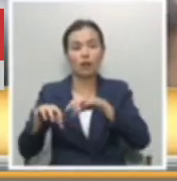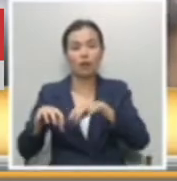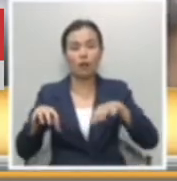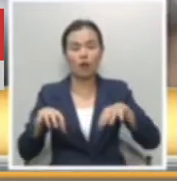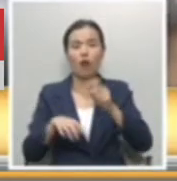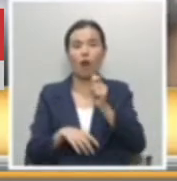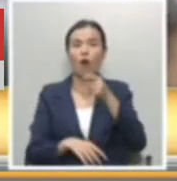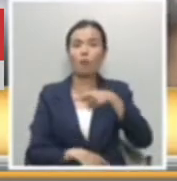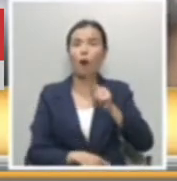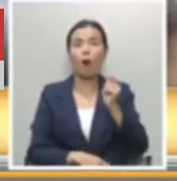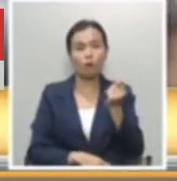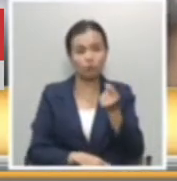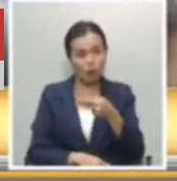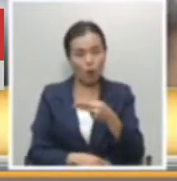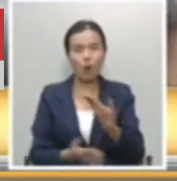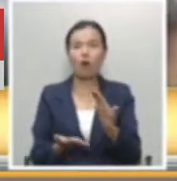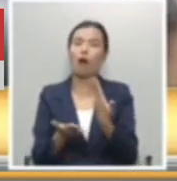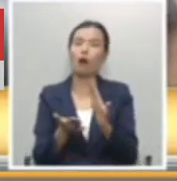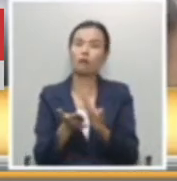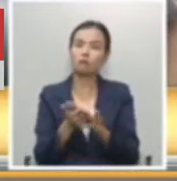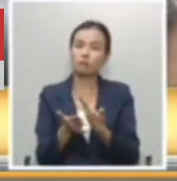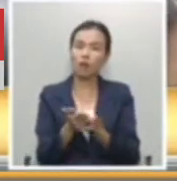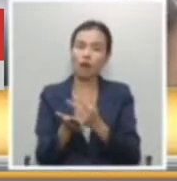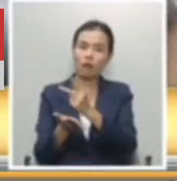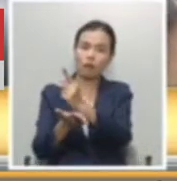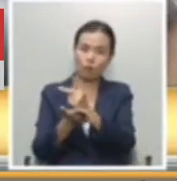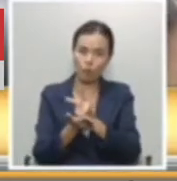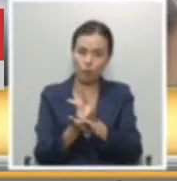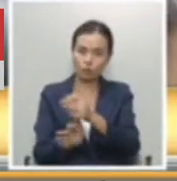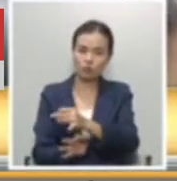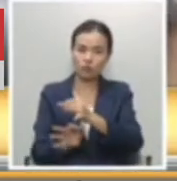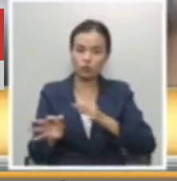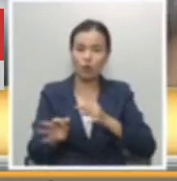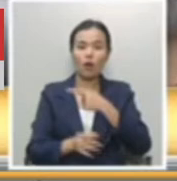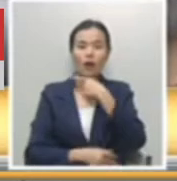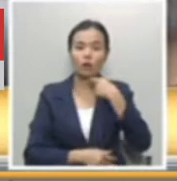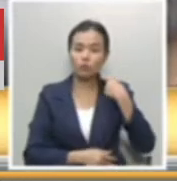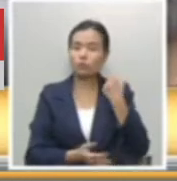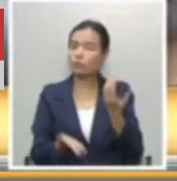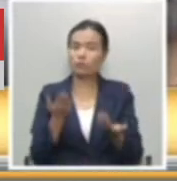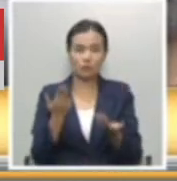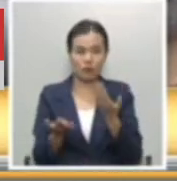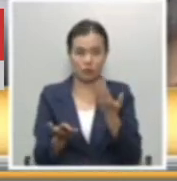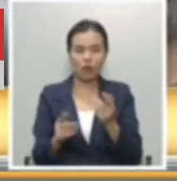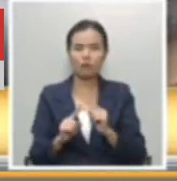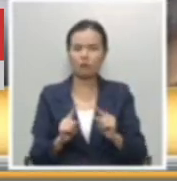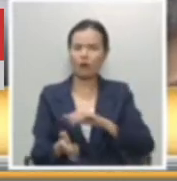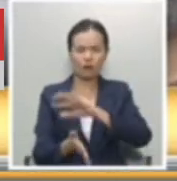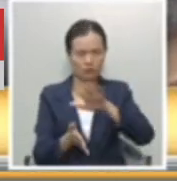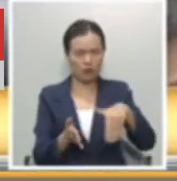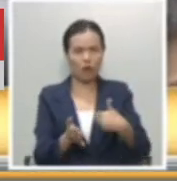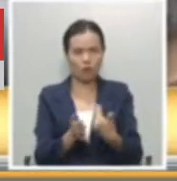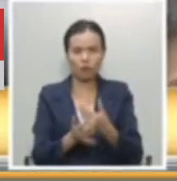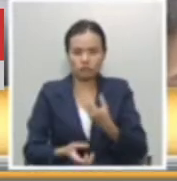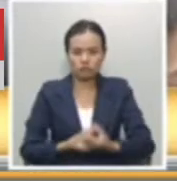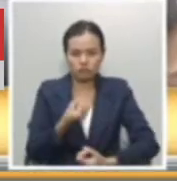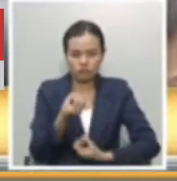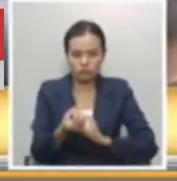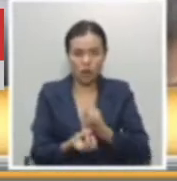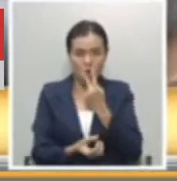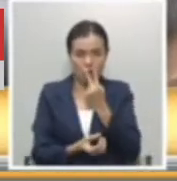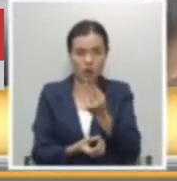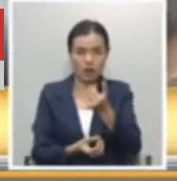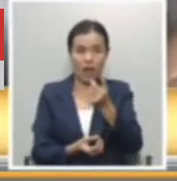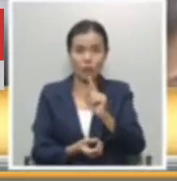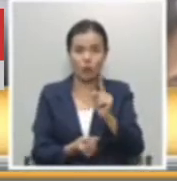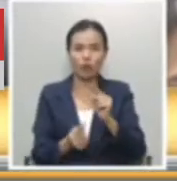ครองส่วนท้องถิ่นนะครับไม่ว่าจะเป็นการกู้เงินมาชดเชยการขาดดุลก็แล้วแต่ว่าทั้งหมดมันสะท้อนสถานะ